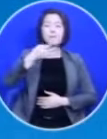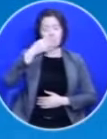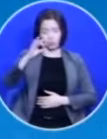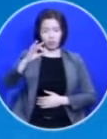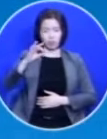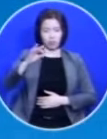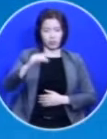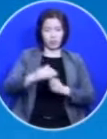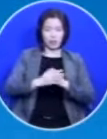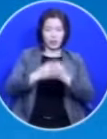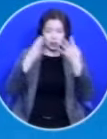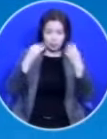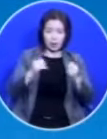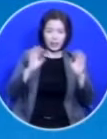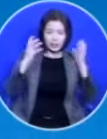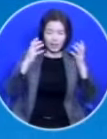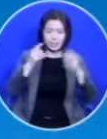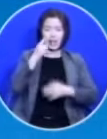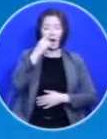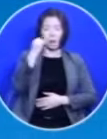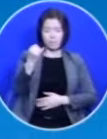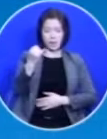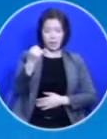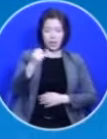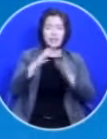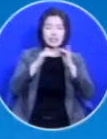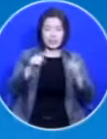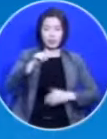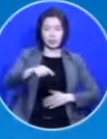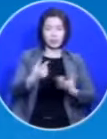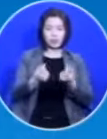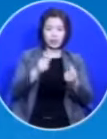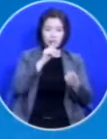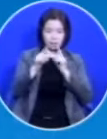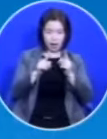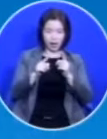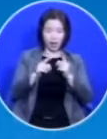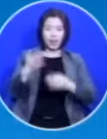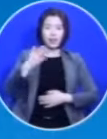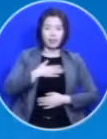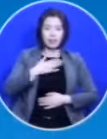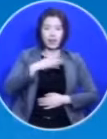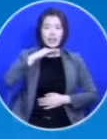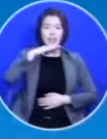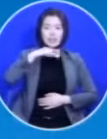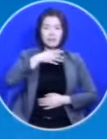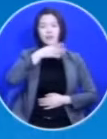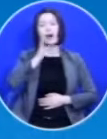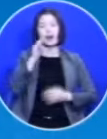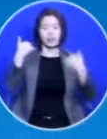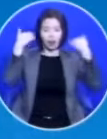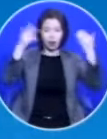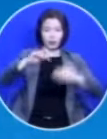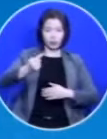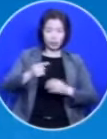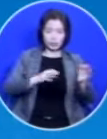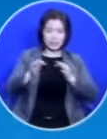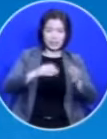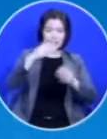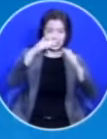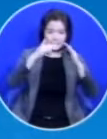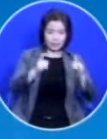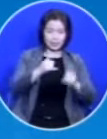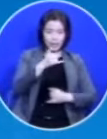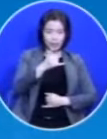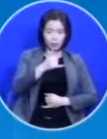부른다 많은 아이의 엄마 사람들은 그렇게 말한다 나이 지긋한 어르신도 가게 점원도 주차